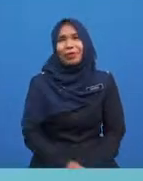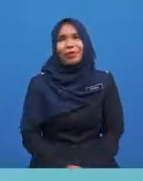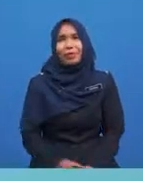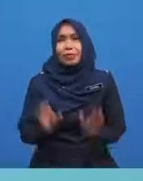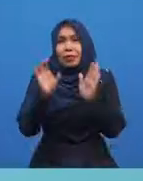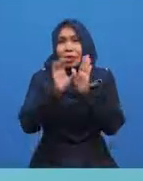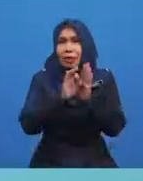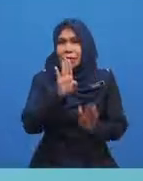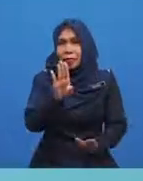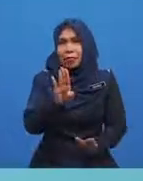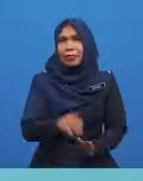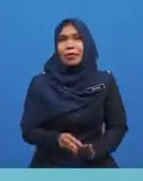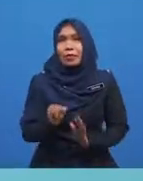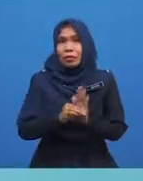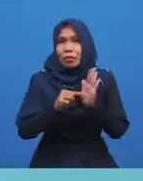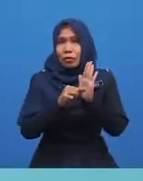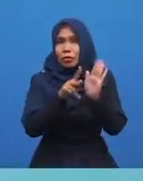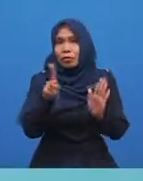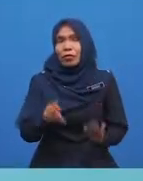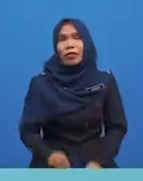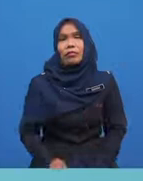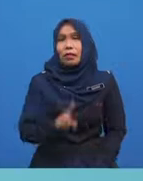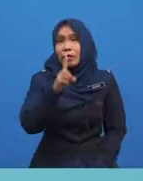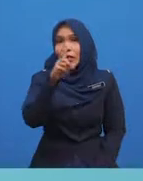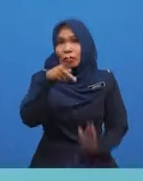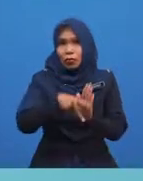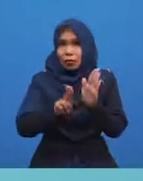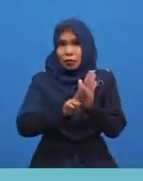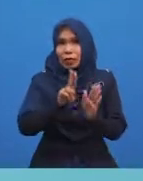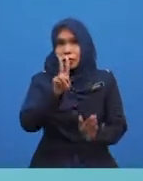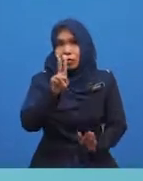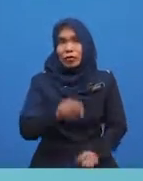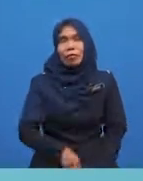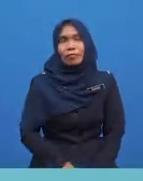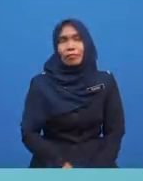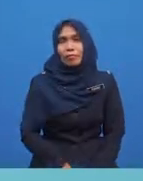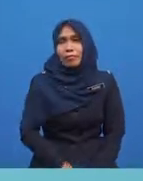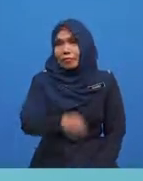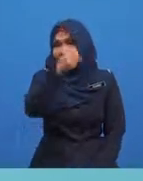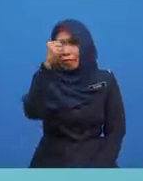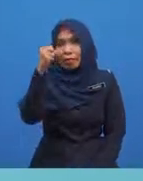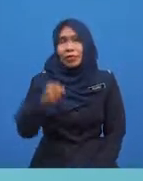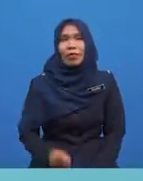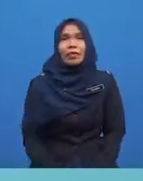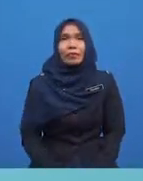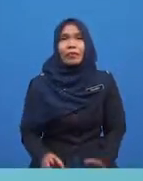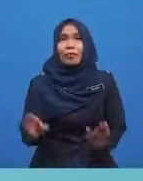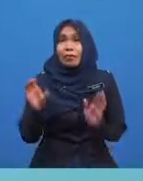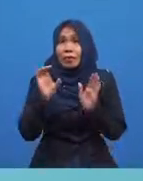B ini menunjukkan satu per dua kerana gambar bintang